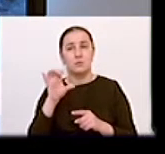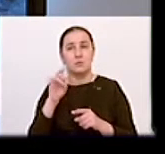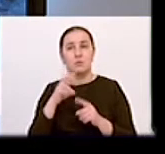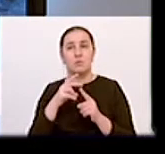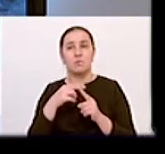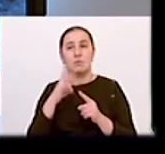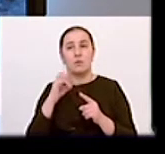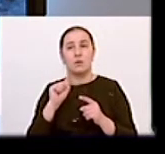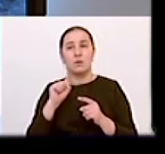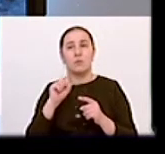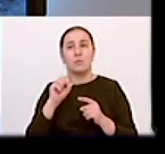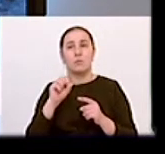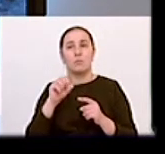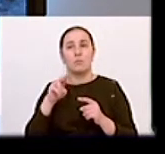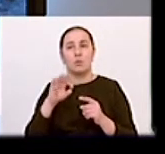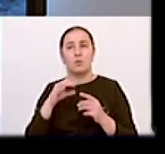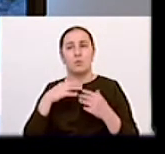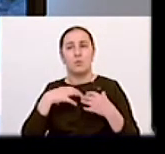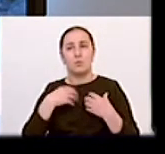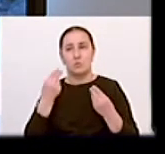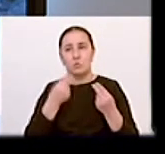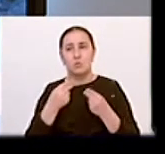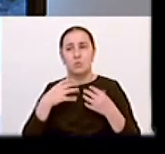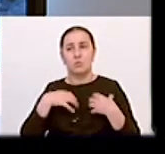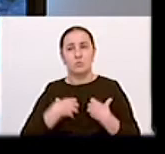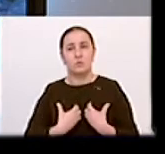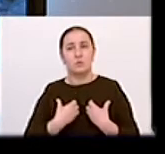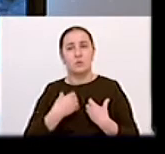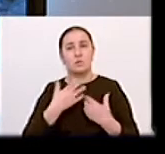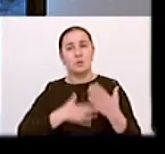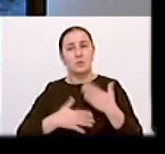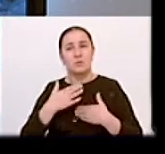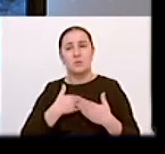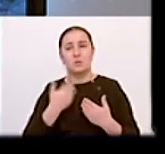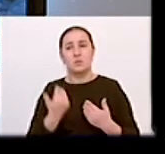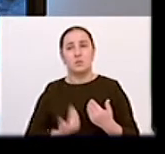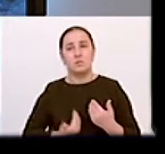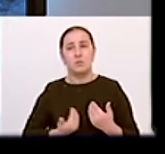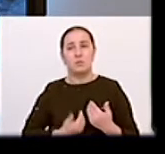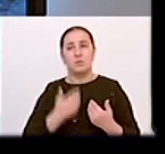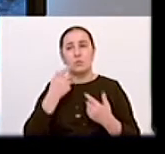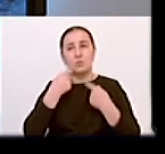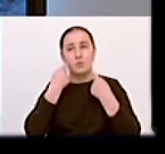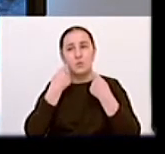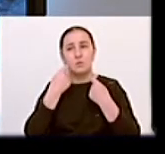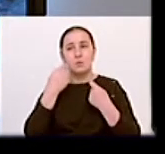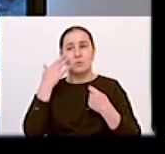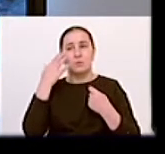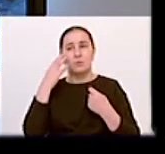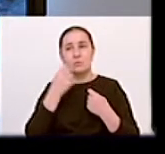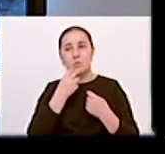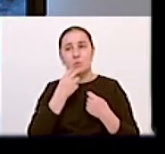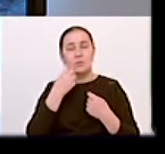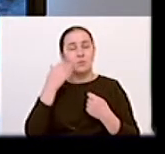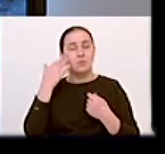полотнах художника грустят, радуются, живут, улыбаются, смеются, мечтают. Самый трудный